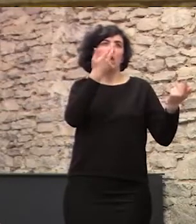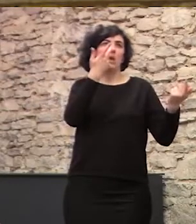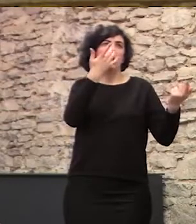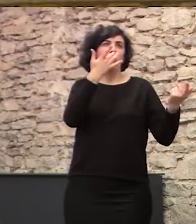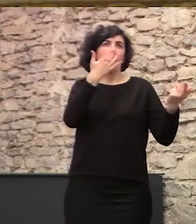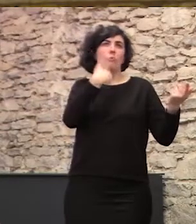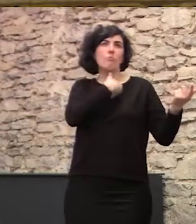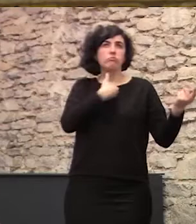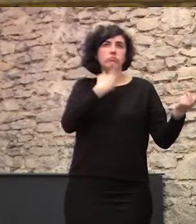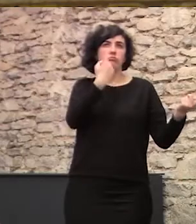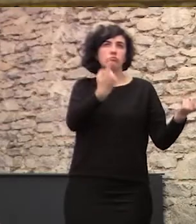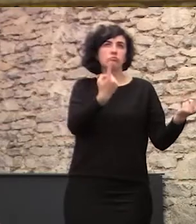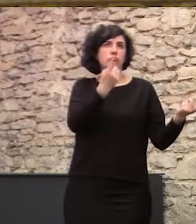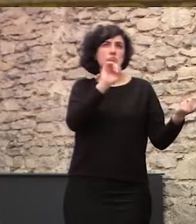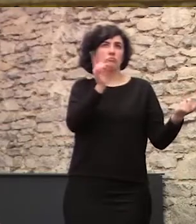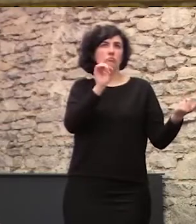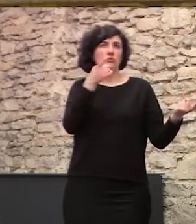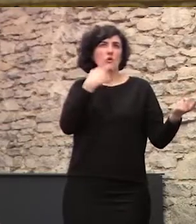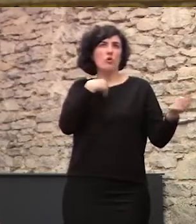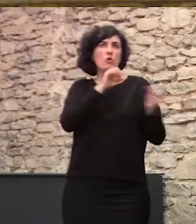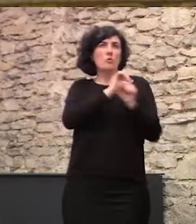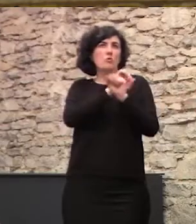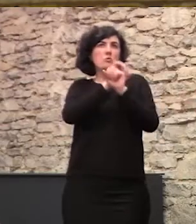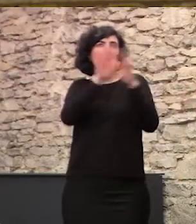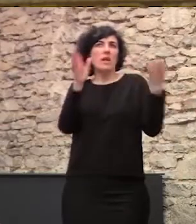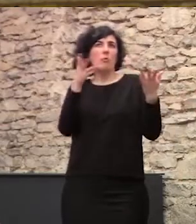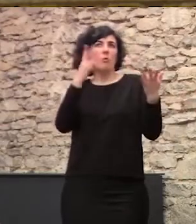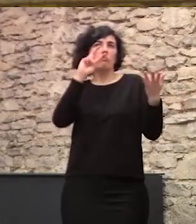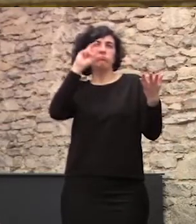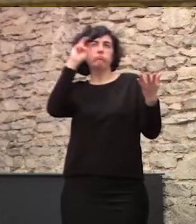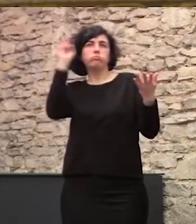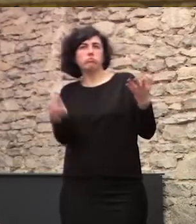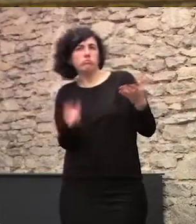Eta bai, hori bai neukan argi, bai.